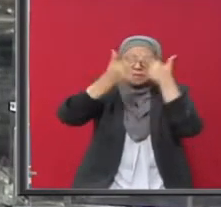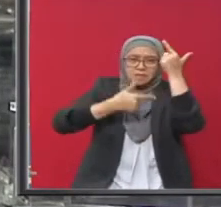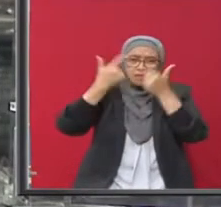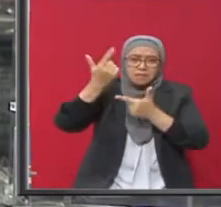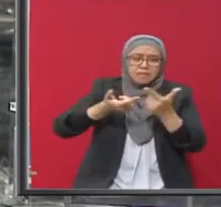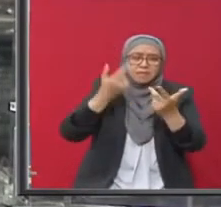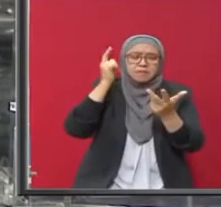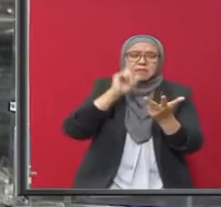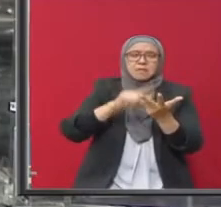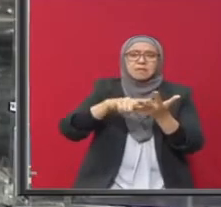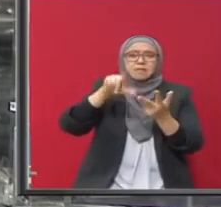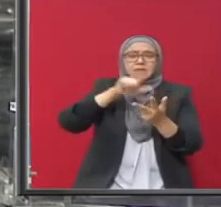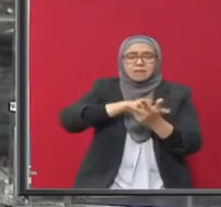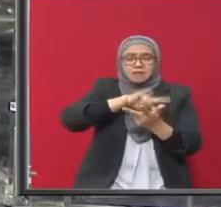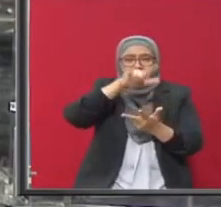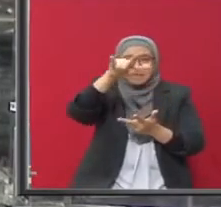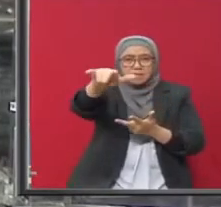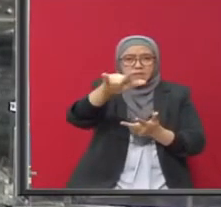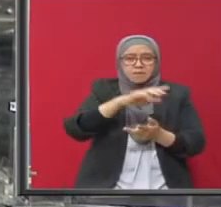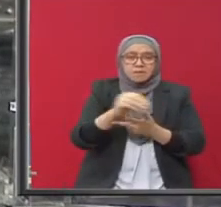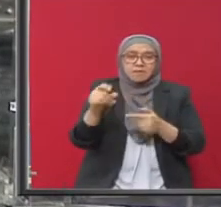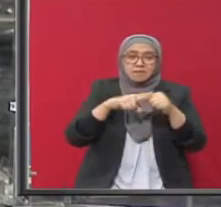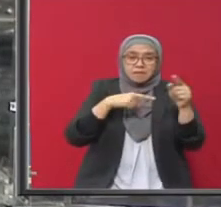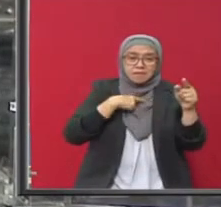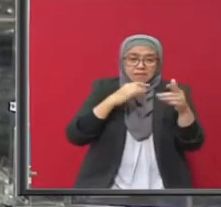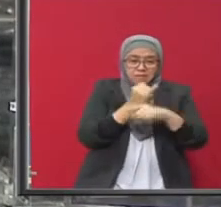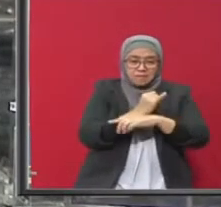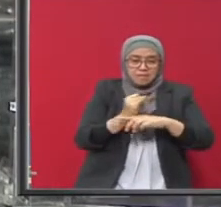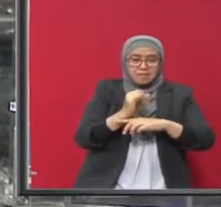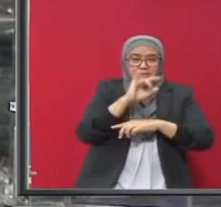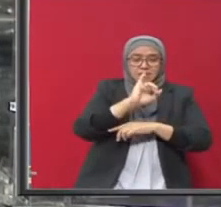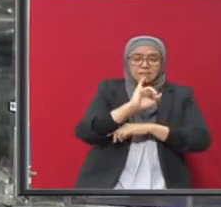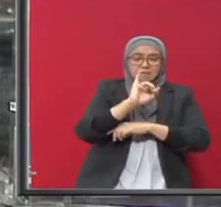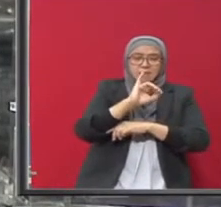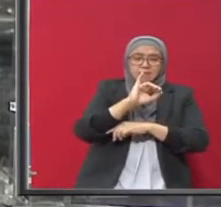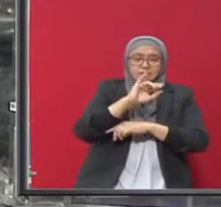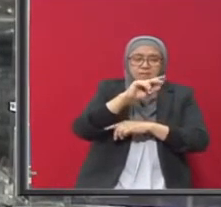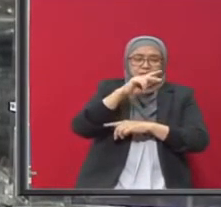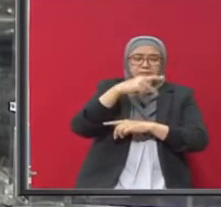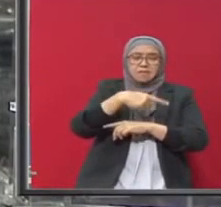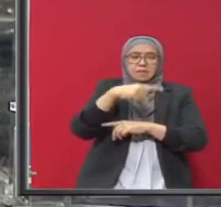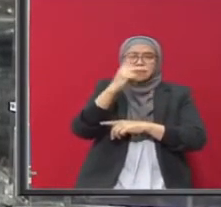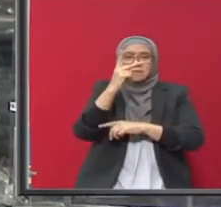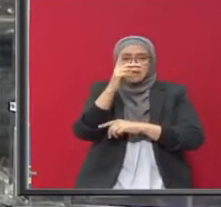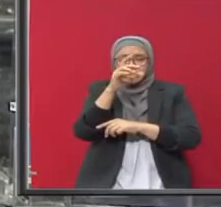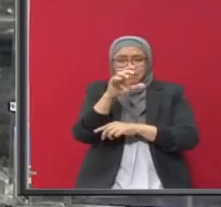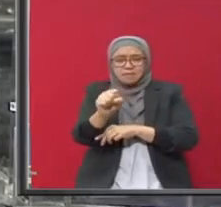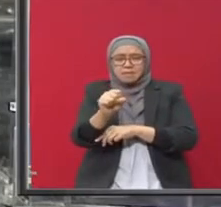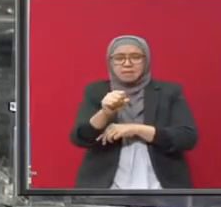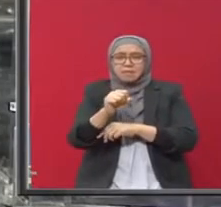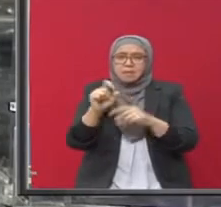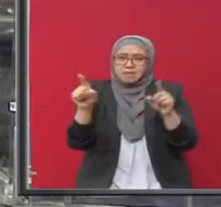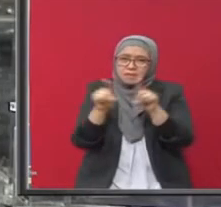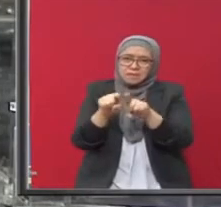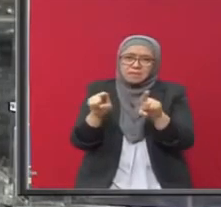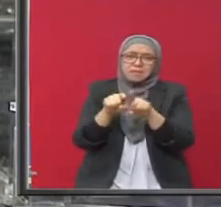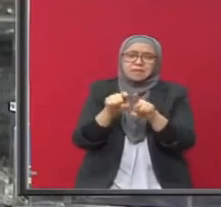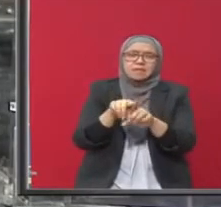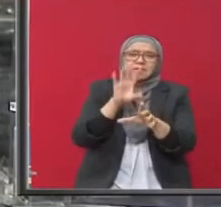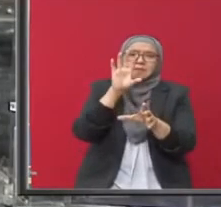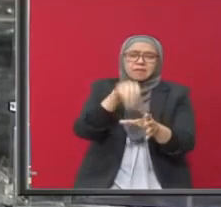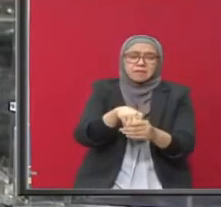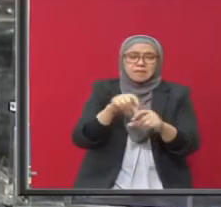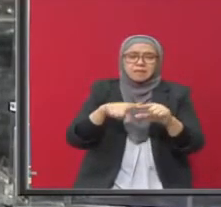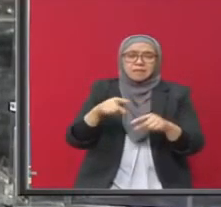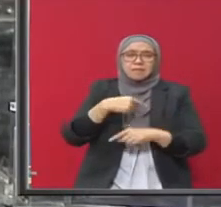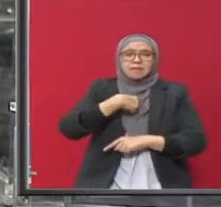Malah industri perusahaan kecil sederhana PKS turut terjejas. Sebagai pengurusi tekun nasional, saya amat berterima kasih kepada kerajaan